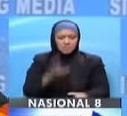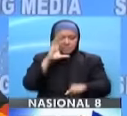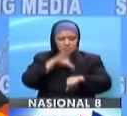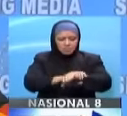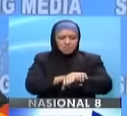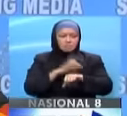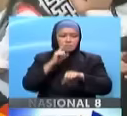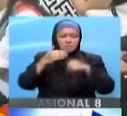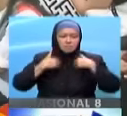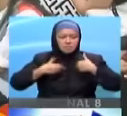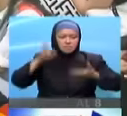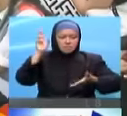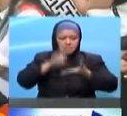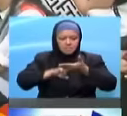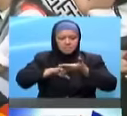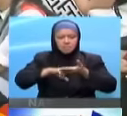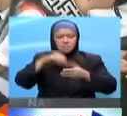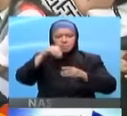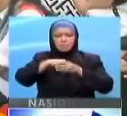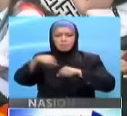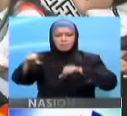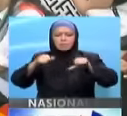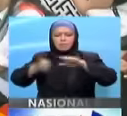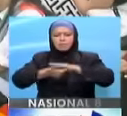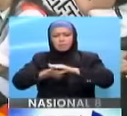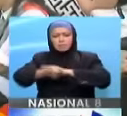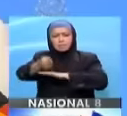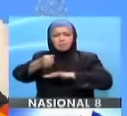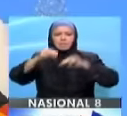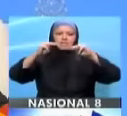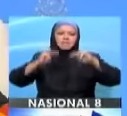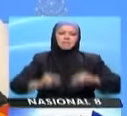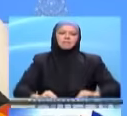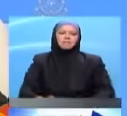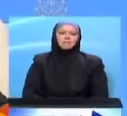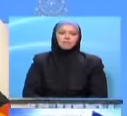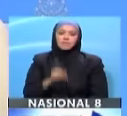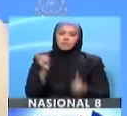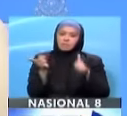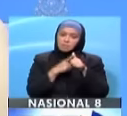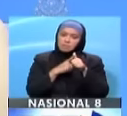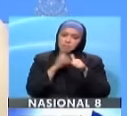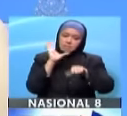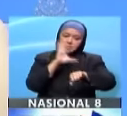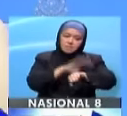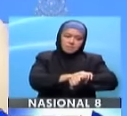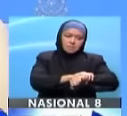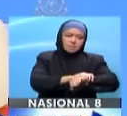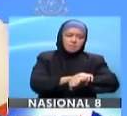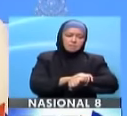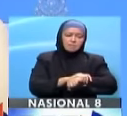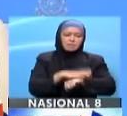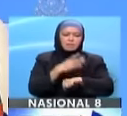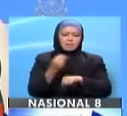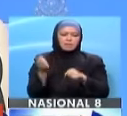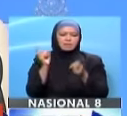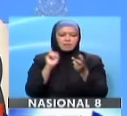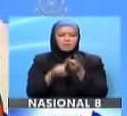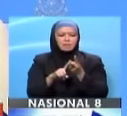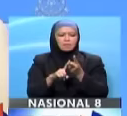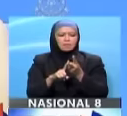dalam kegiatan penyeludupan manusia. Yang pertamanya menahan mereka Dan